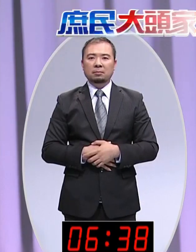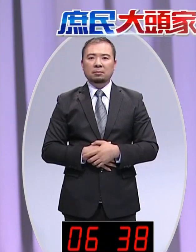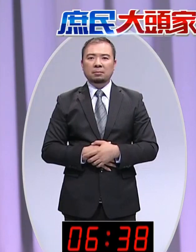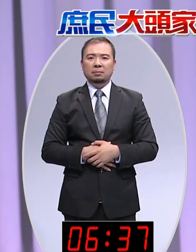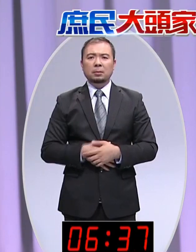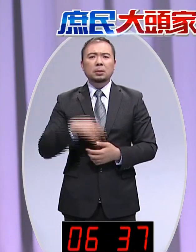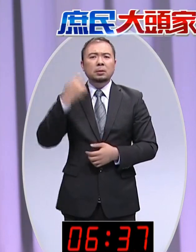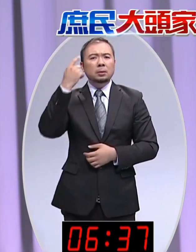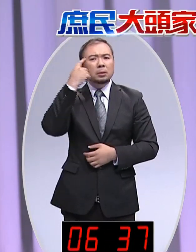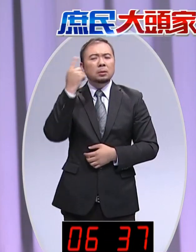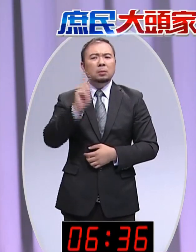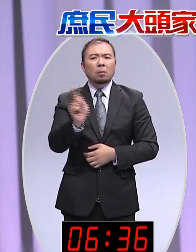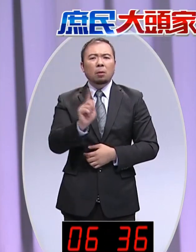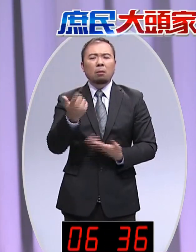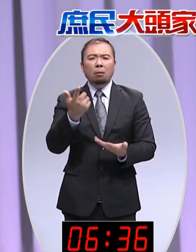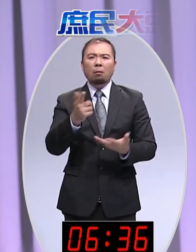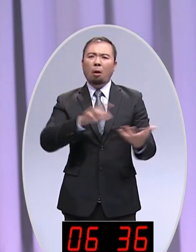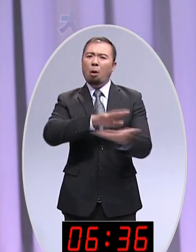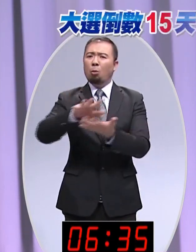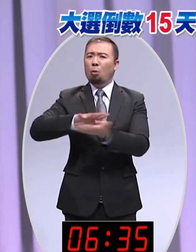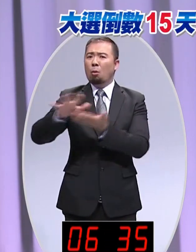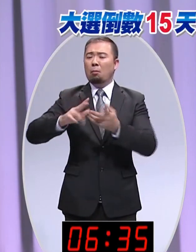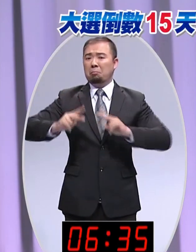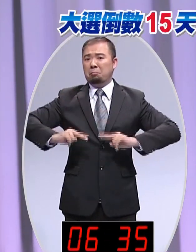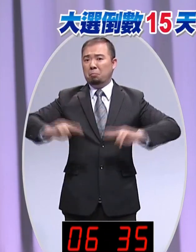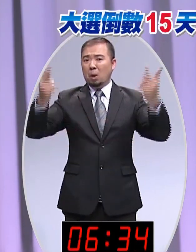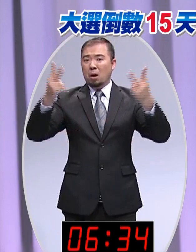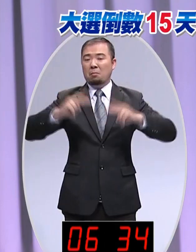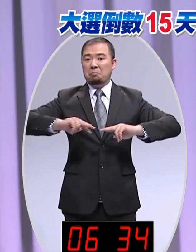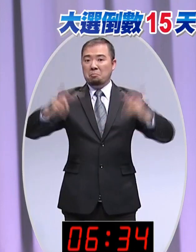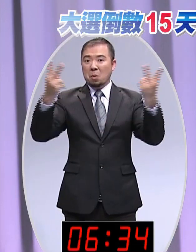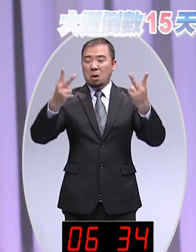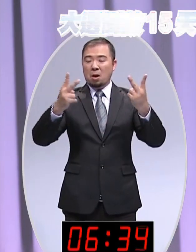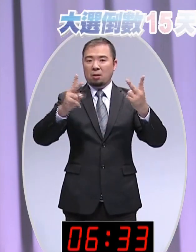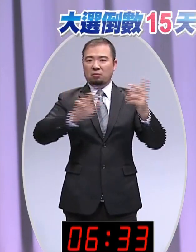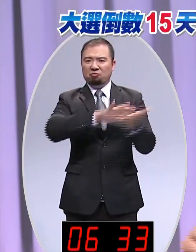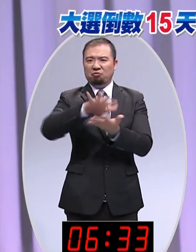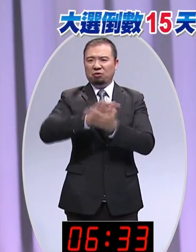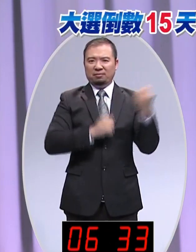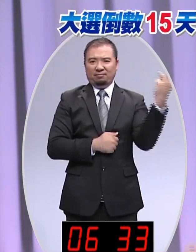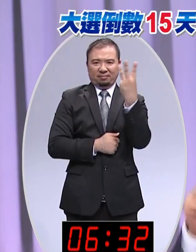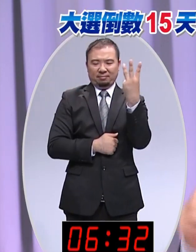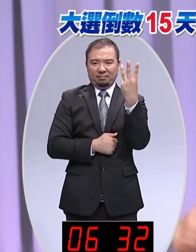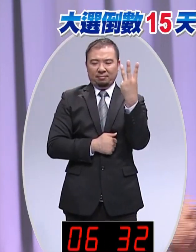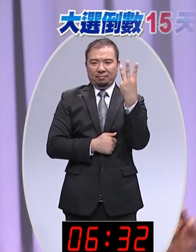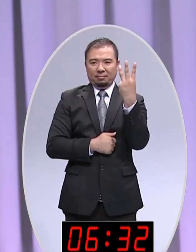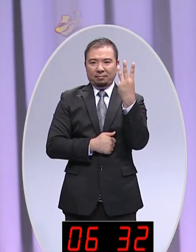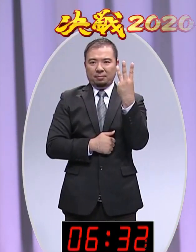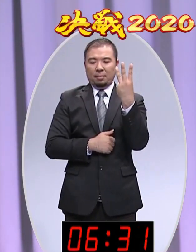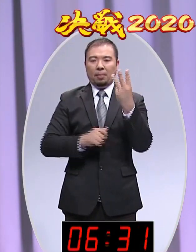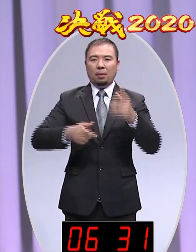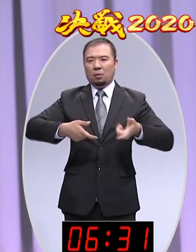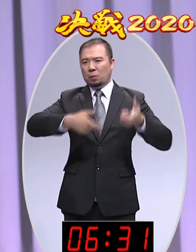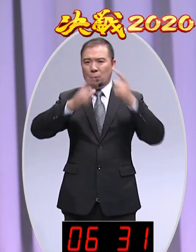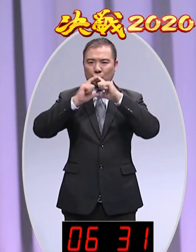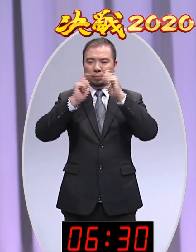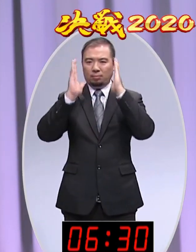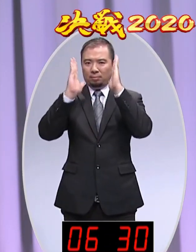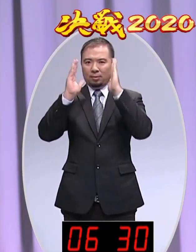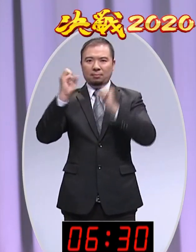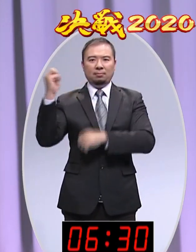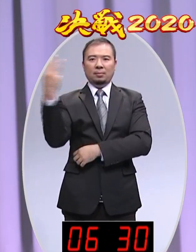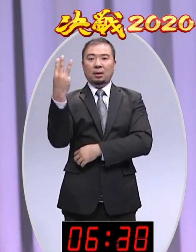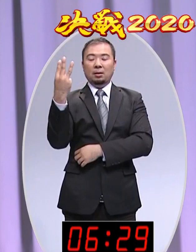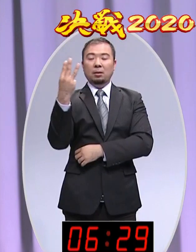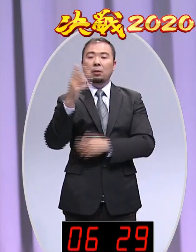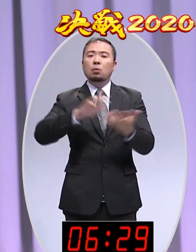拨乱反正？就是拨三乱反三正，绝对说到做到。哪三